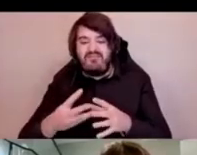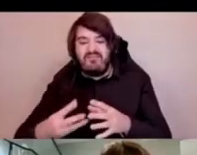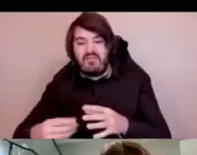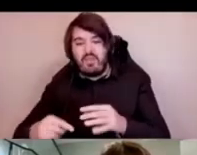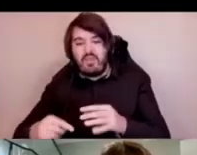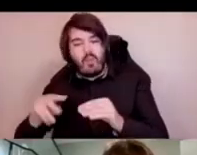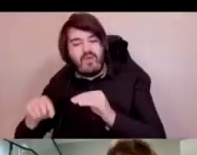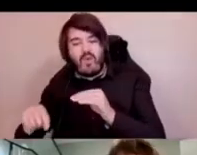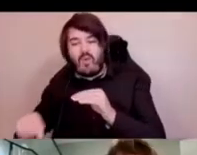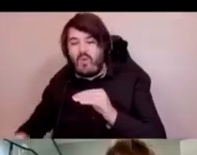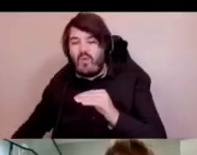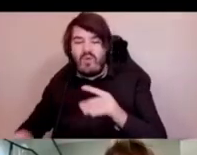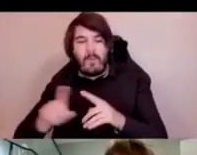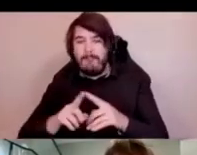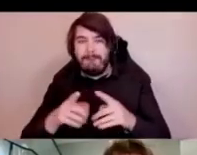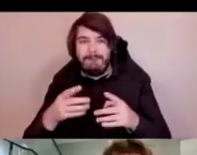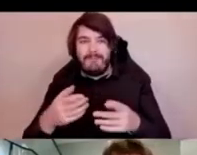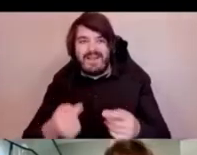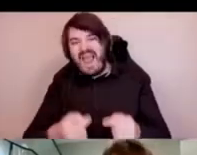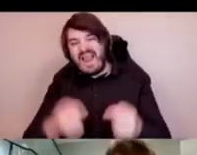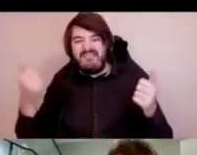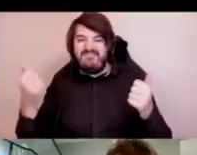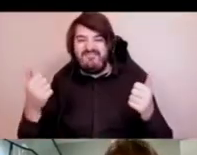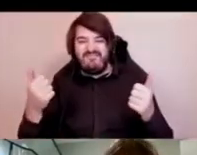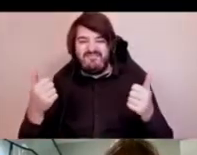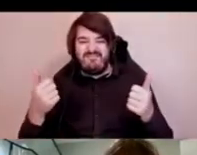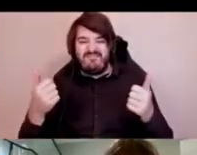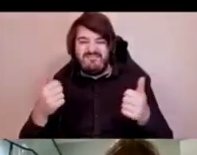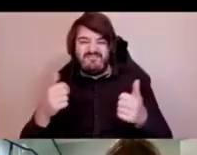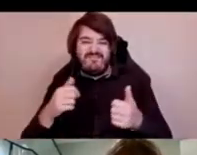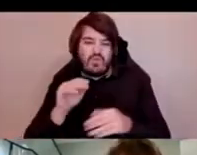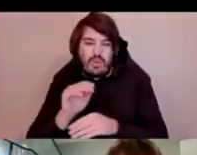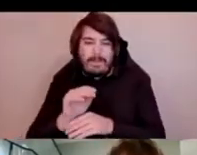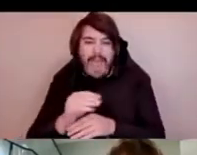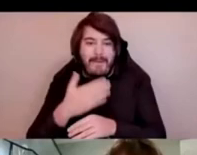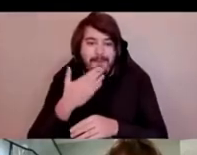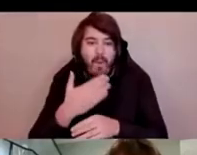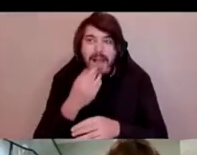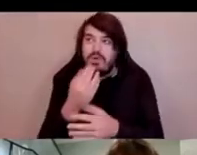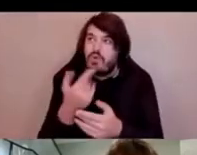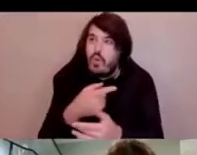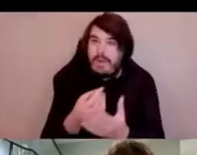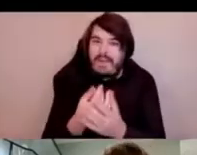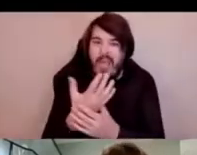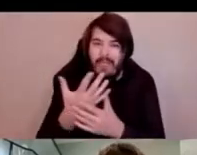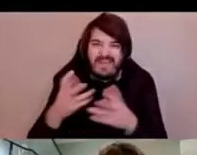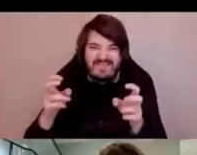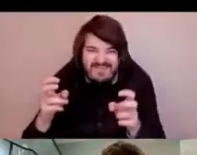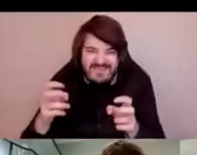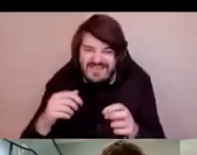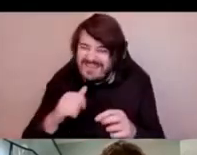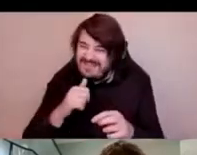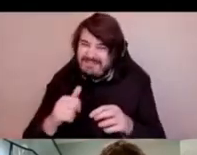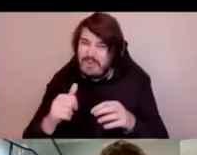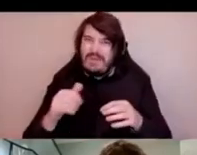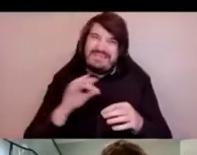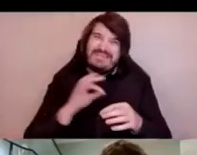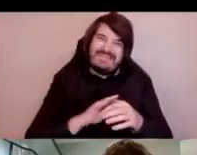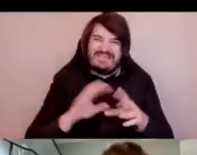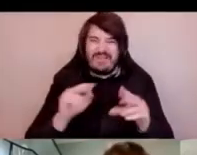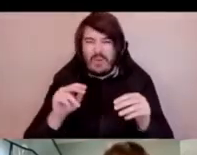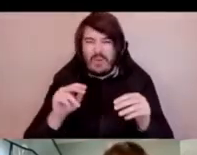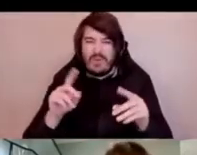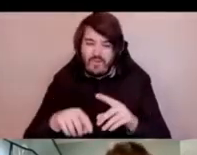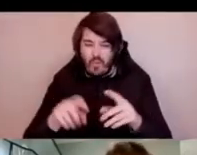nos plantes, c'est comme si ça enlève le garde-manger pour nos plantes. Alors, c'est pas préférable non plus. Il faut